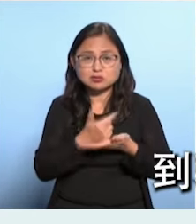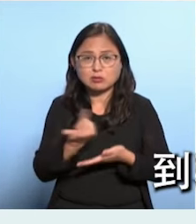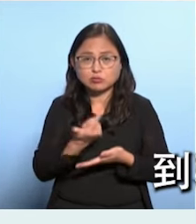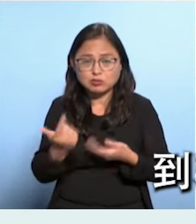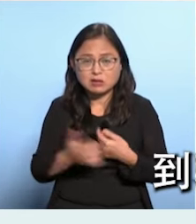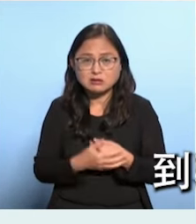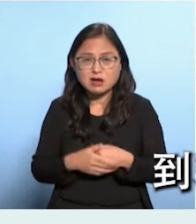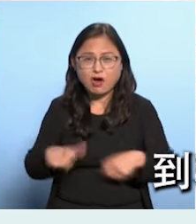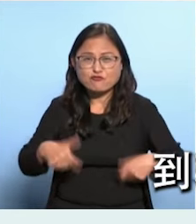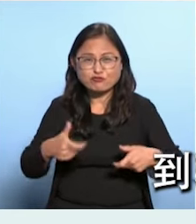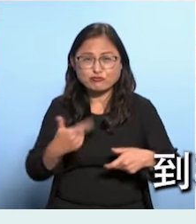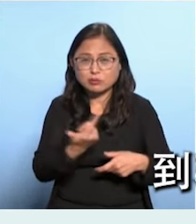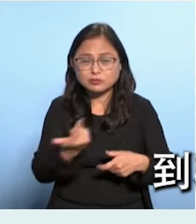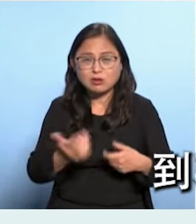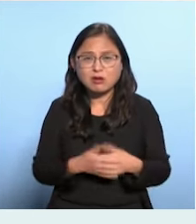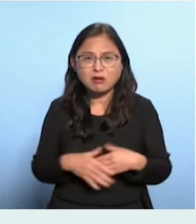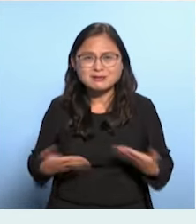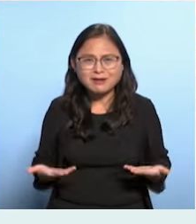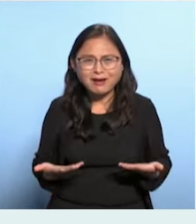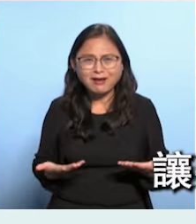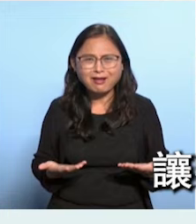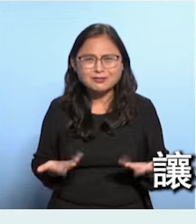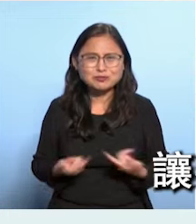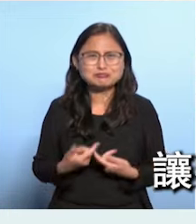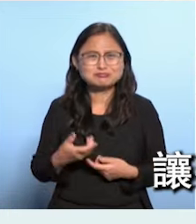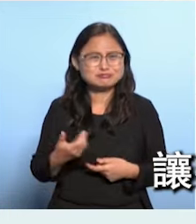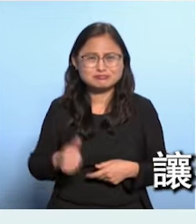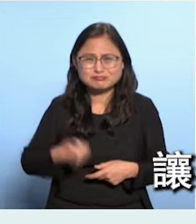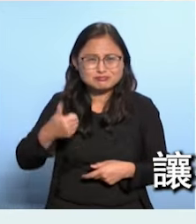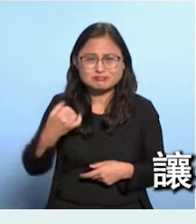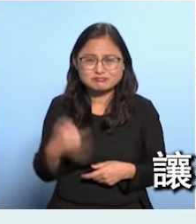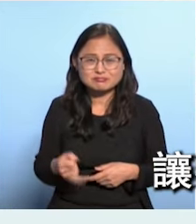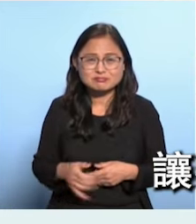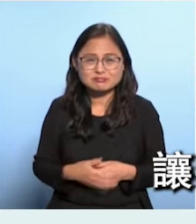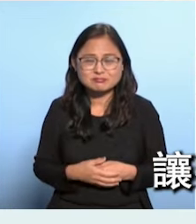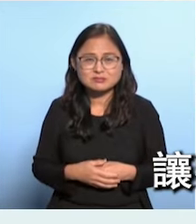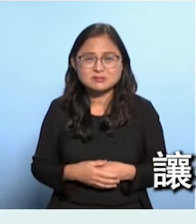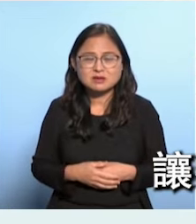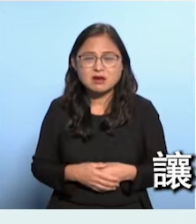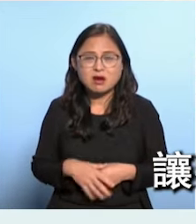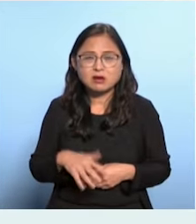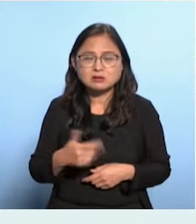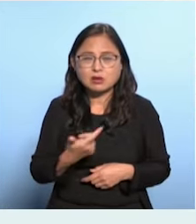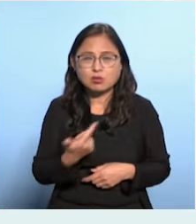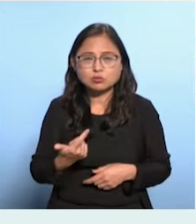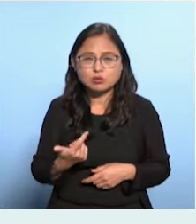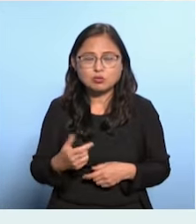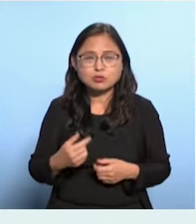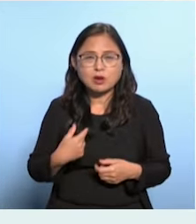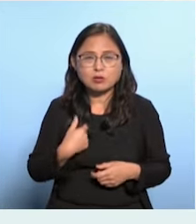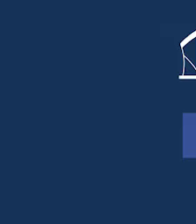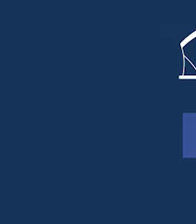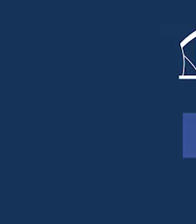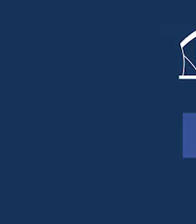還是可以說一鍋粥，令到我和很多支持環保的人士是感到失望。